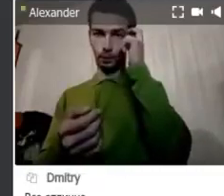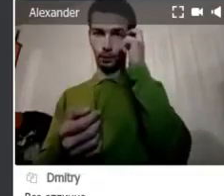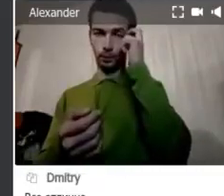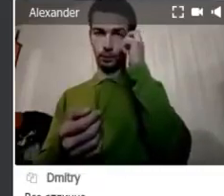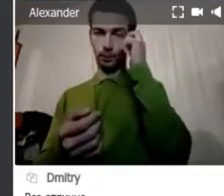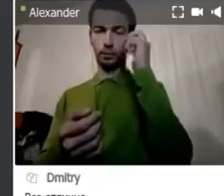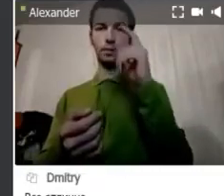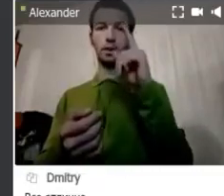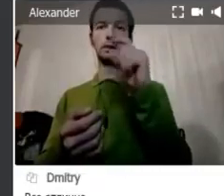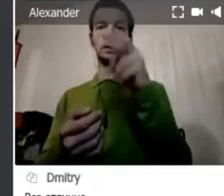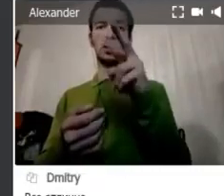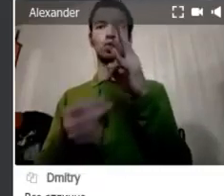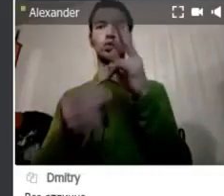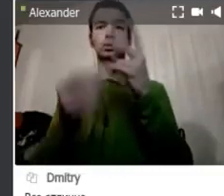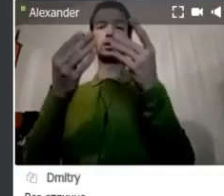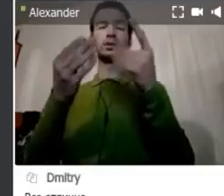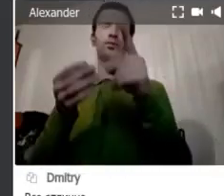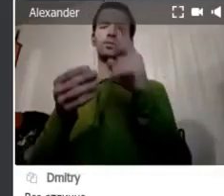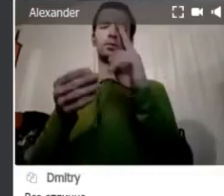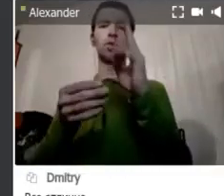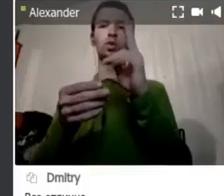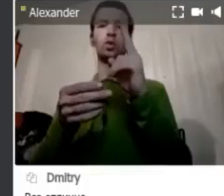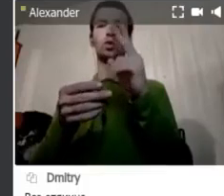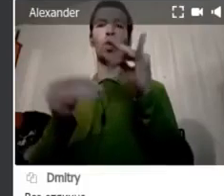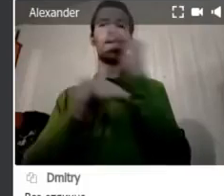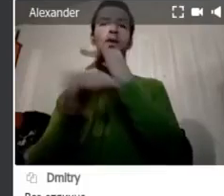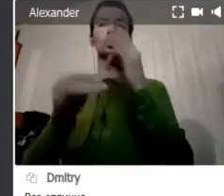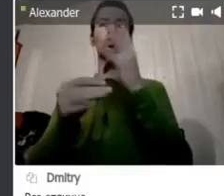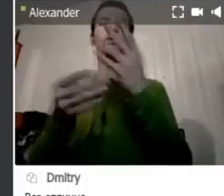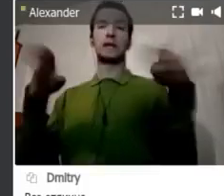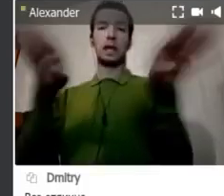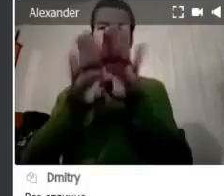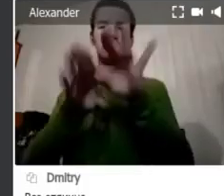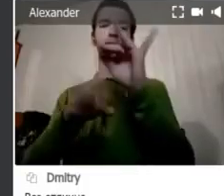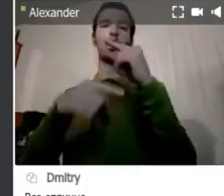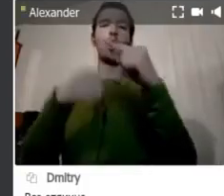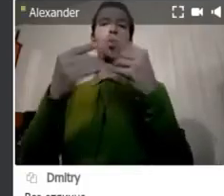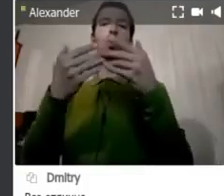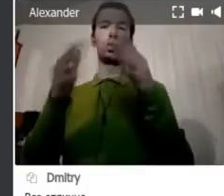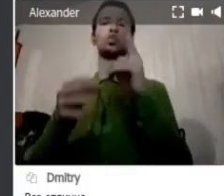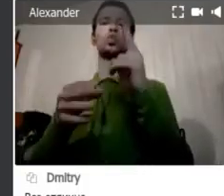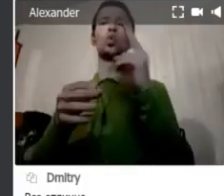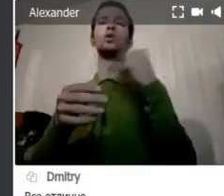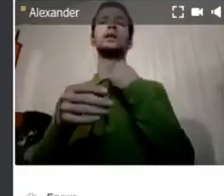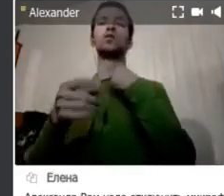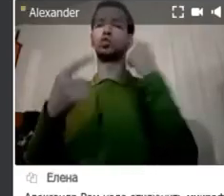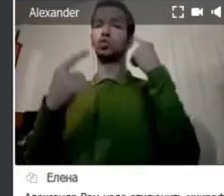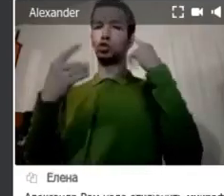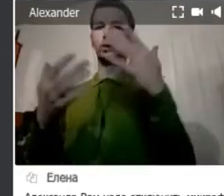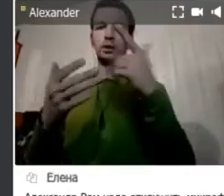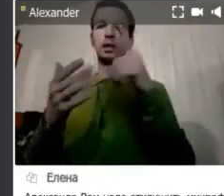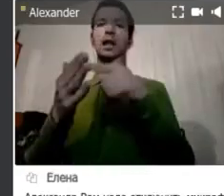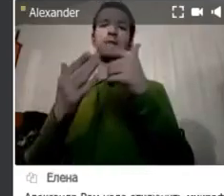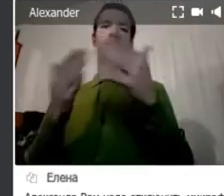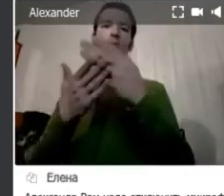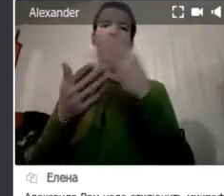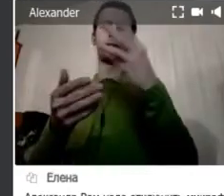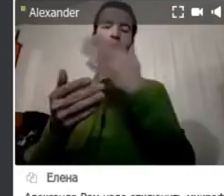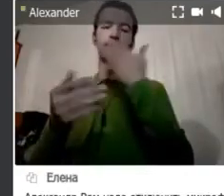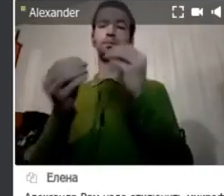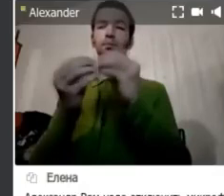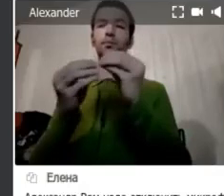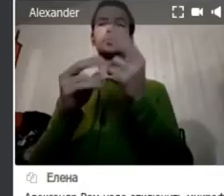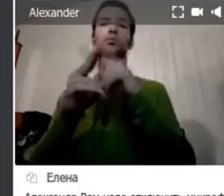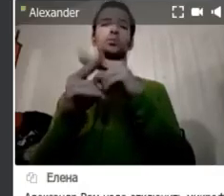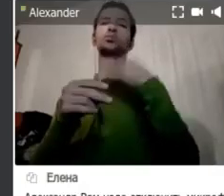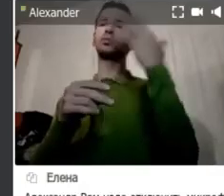в секторе рабочий. То есть кто-то был, кто-то сейчас в этом секторе находится. Это абсолютно нормально, потому что в